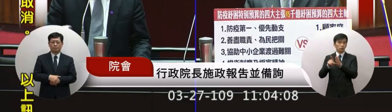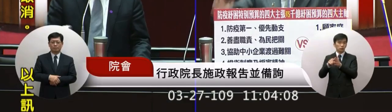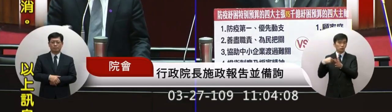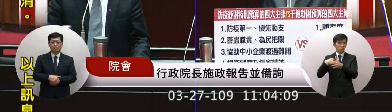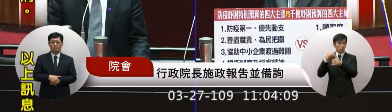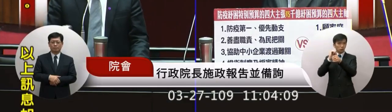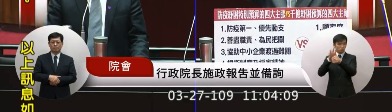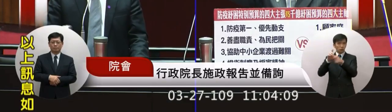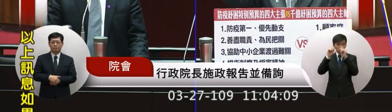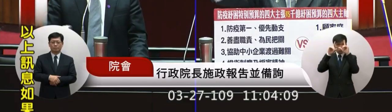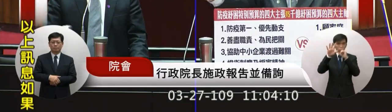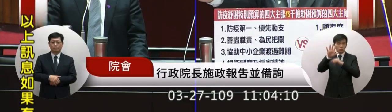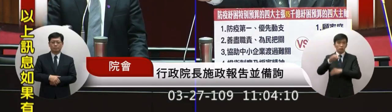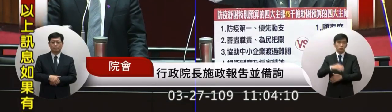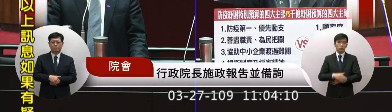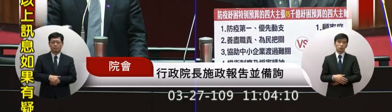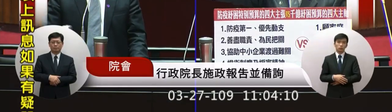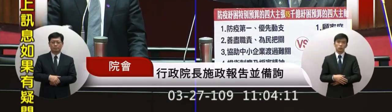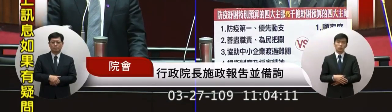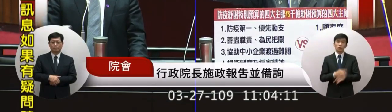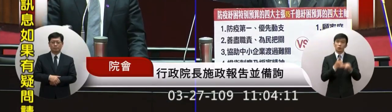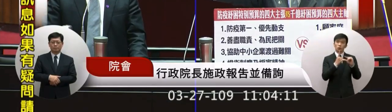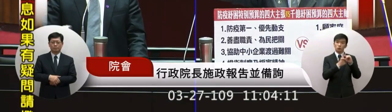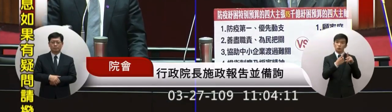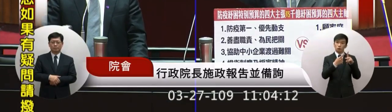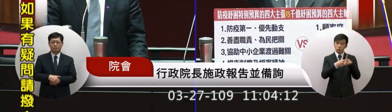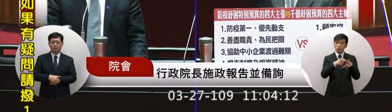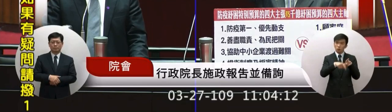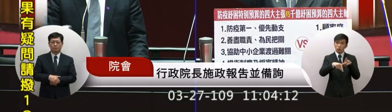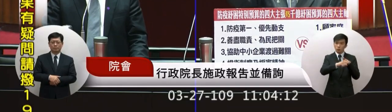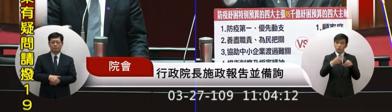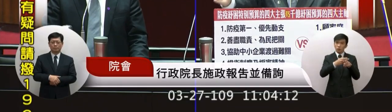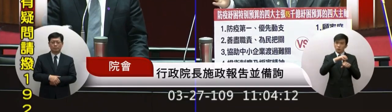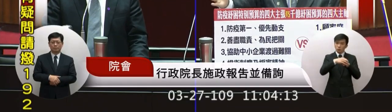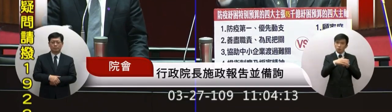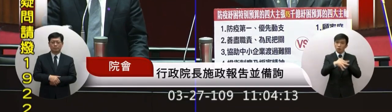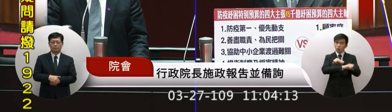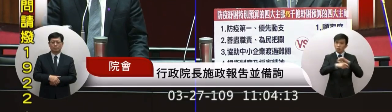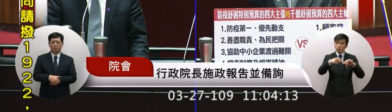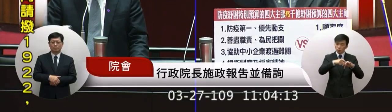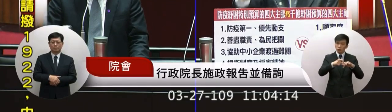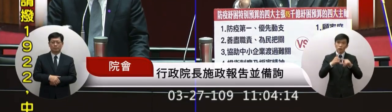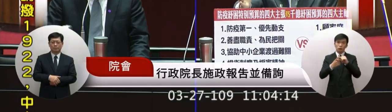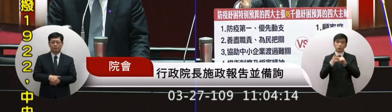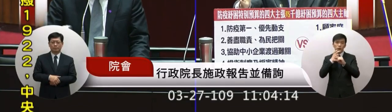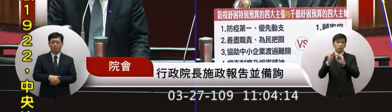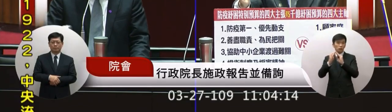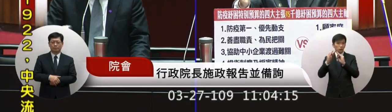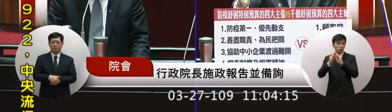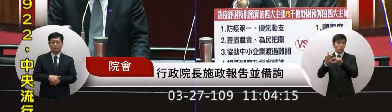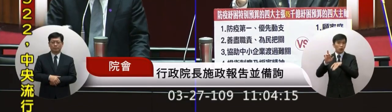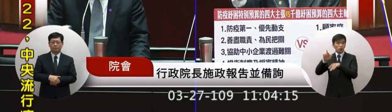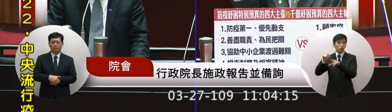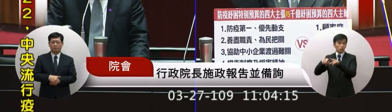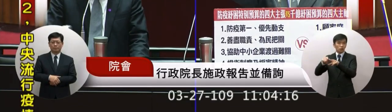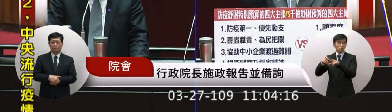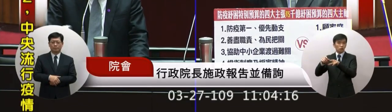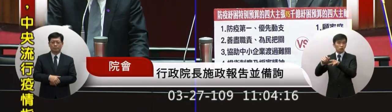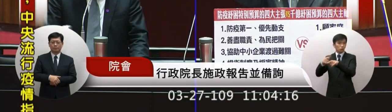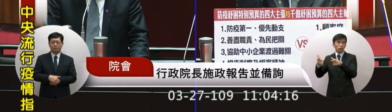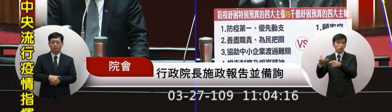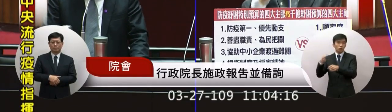起，对于中小企业信保基金，对于中央银行，对于航空的五百亿，